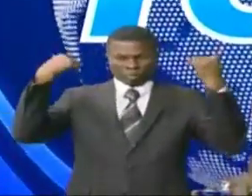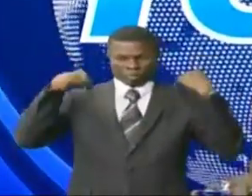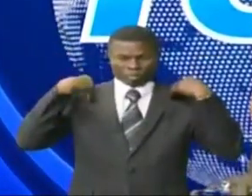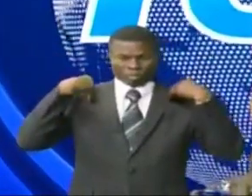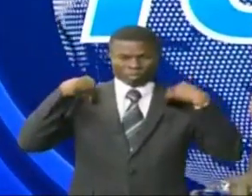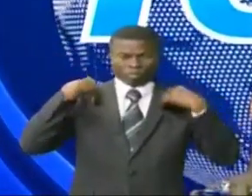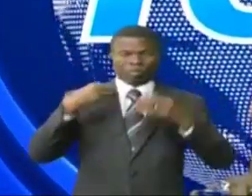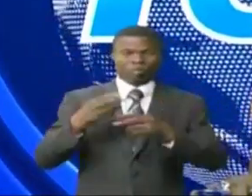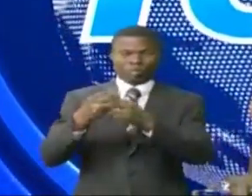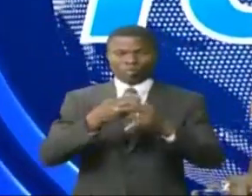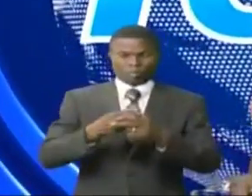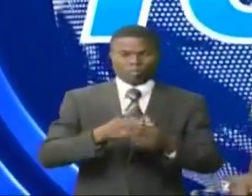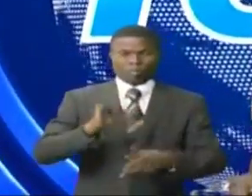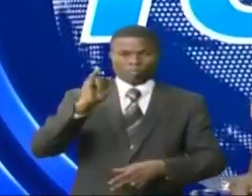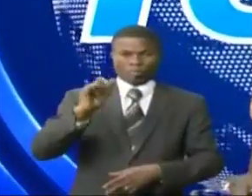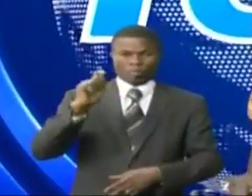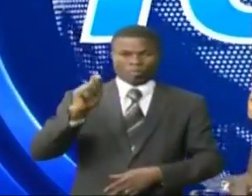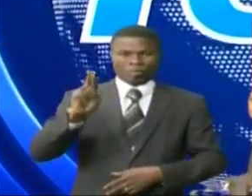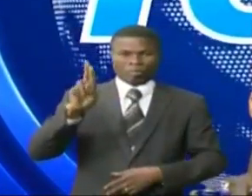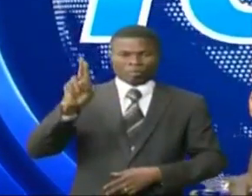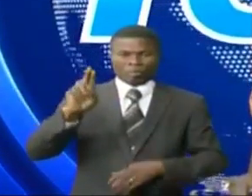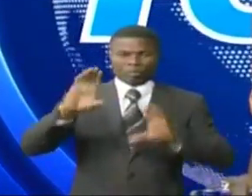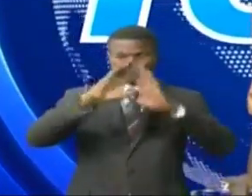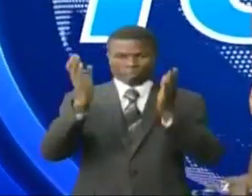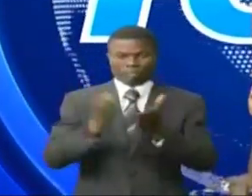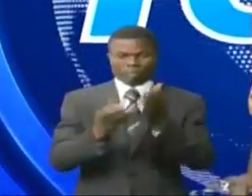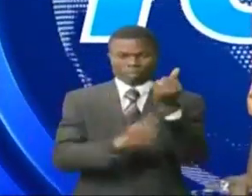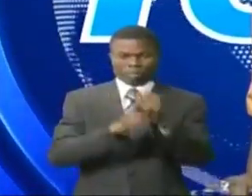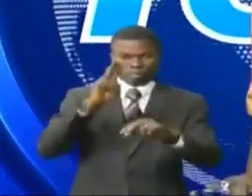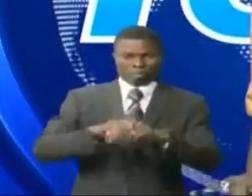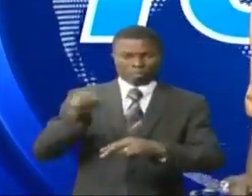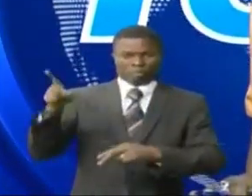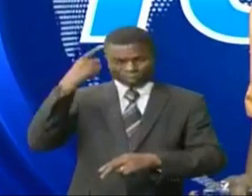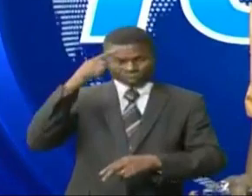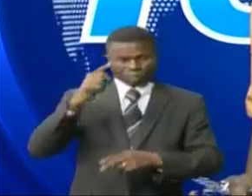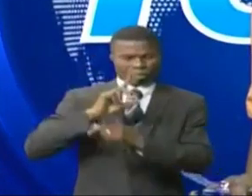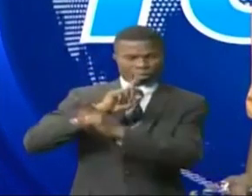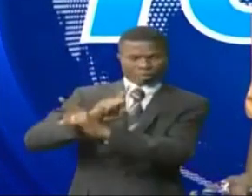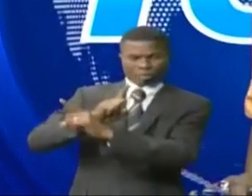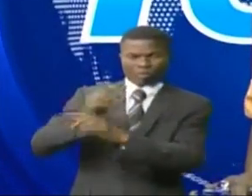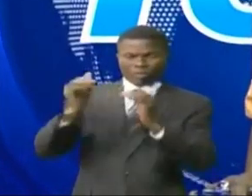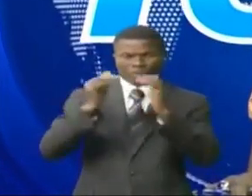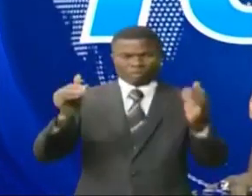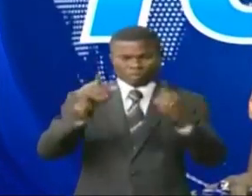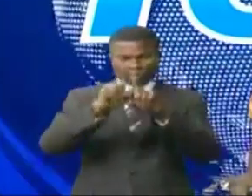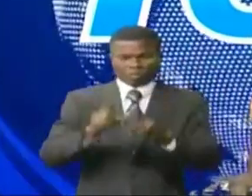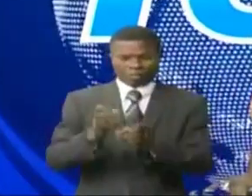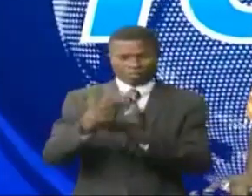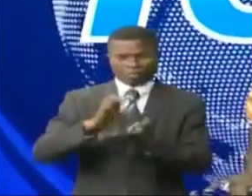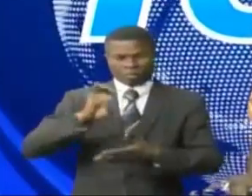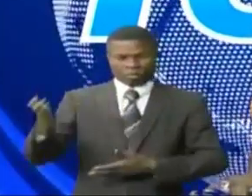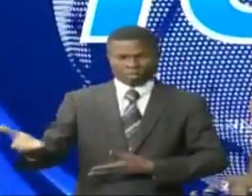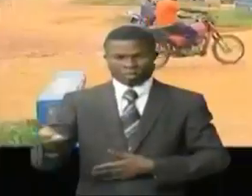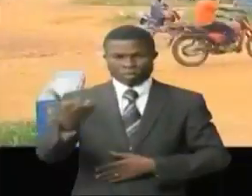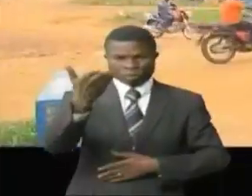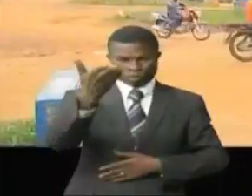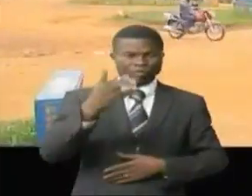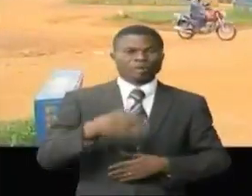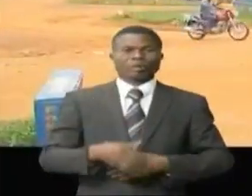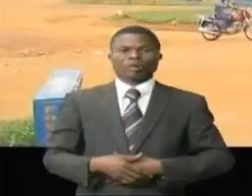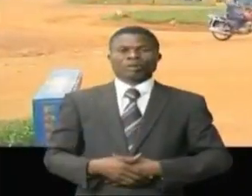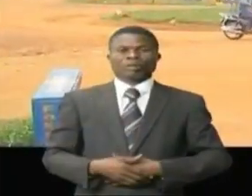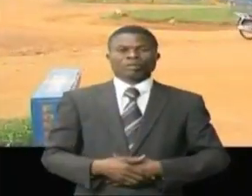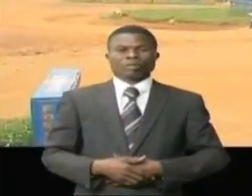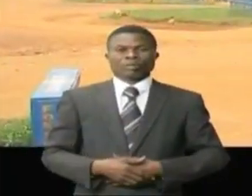la sécurité de l'Ituri aux communautés locales pour la préservation de la paix et dans cette partie du pays. Population